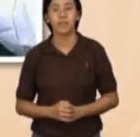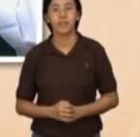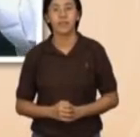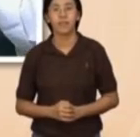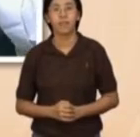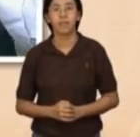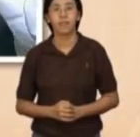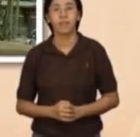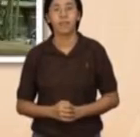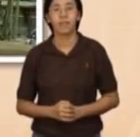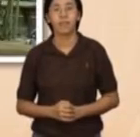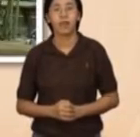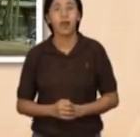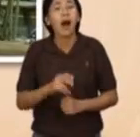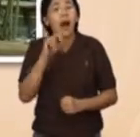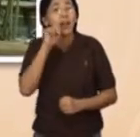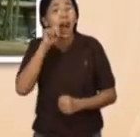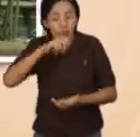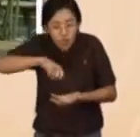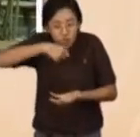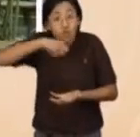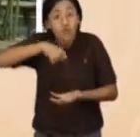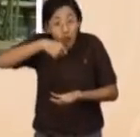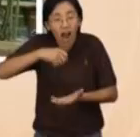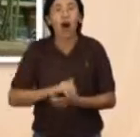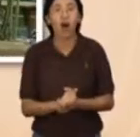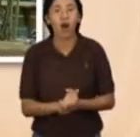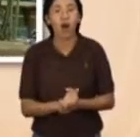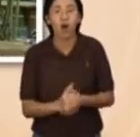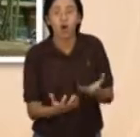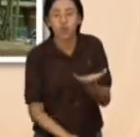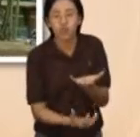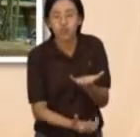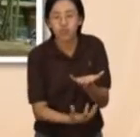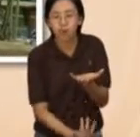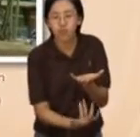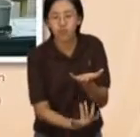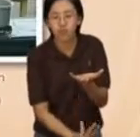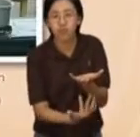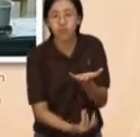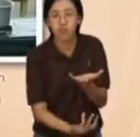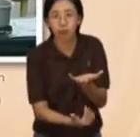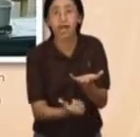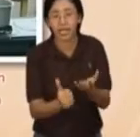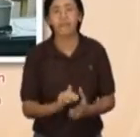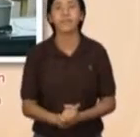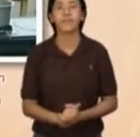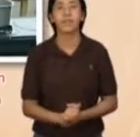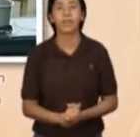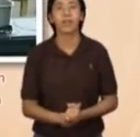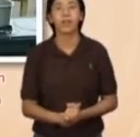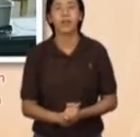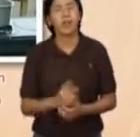น้ำซุปไม่พูดถึงเราตั้งไว้นานๆเคี่ยวนานๆได้ก็ยิ่งดียิ่งอร่อย น้ำซุปนี่ควรจะเคี่